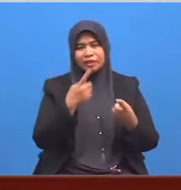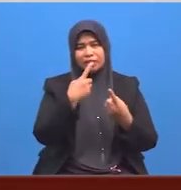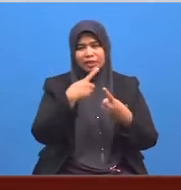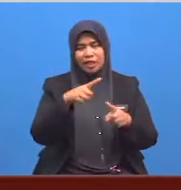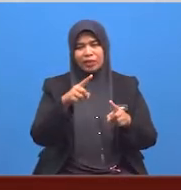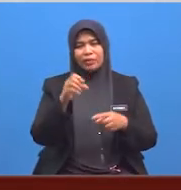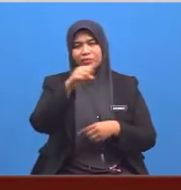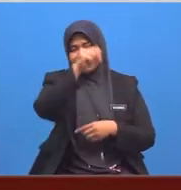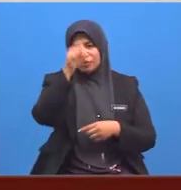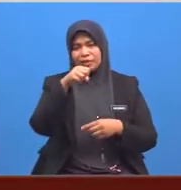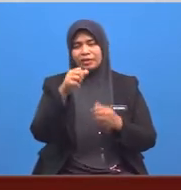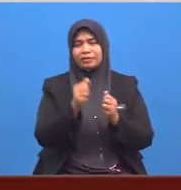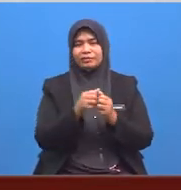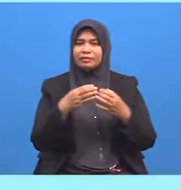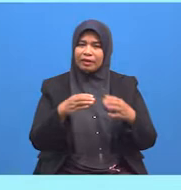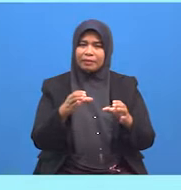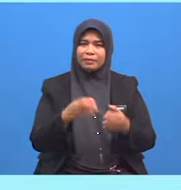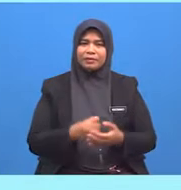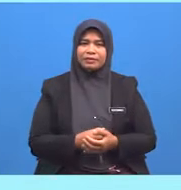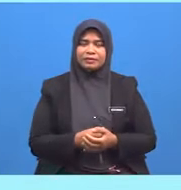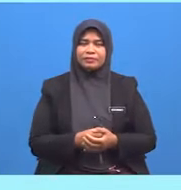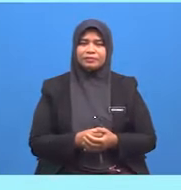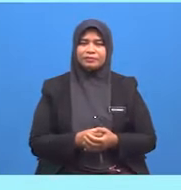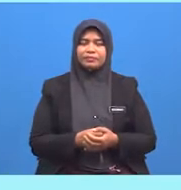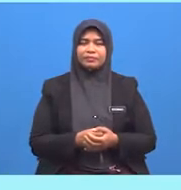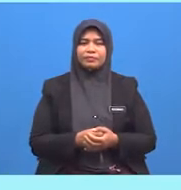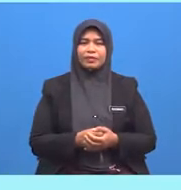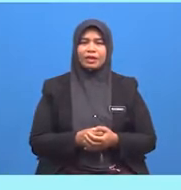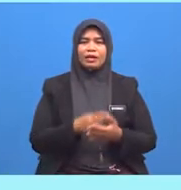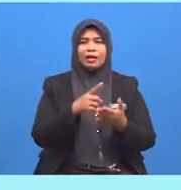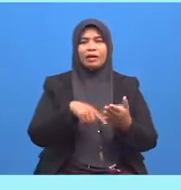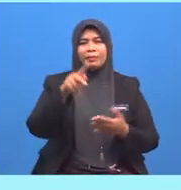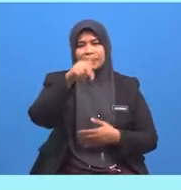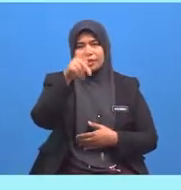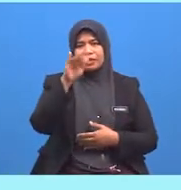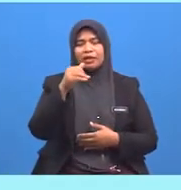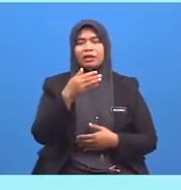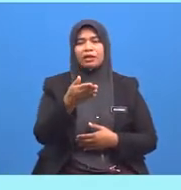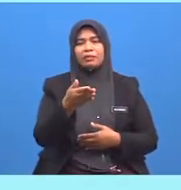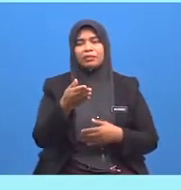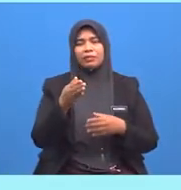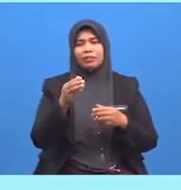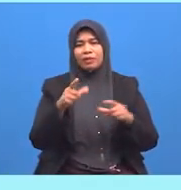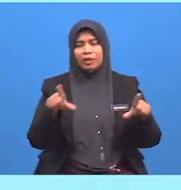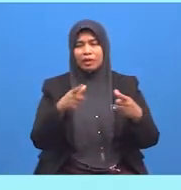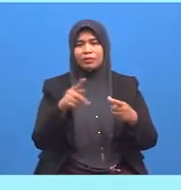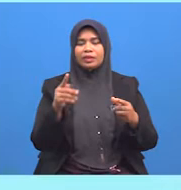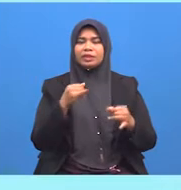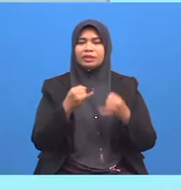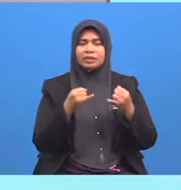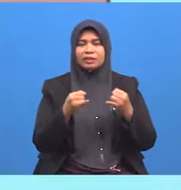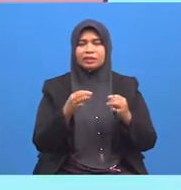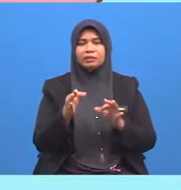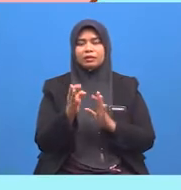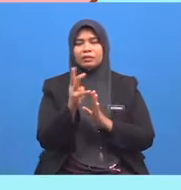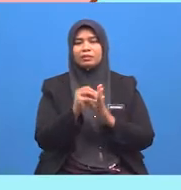Ustadzah dengan cepat yang pantas Iya baiklah murid-murid Apakah yang kamu lakukan jika menghadapi